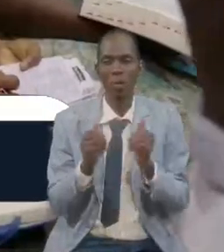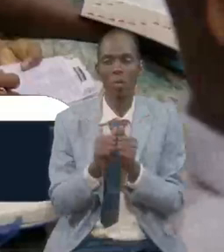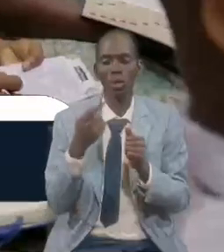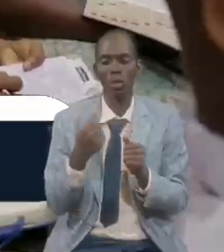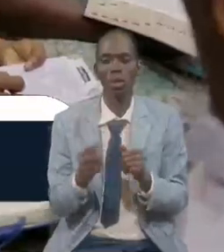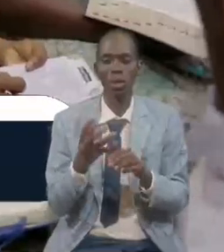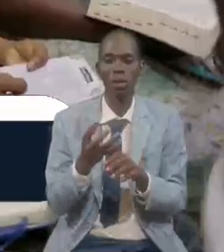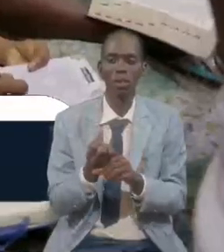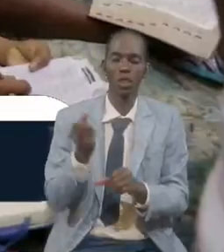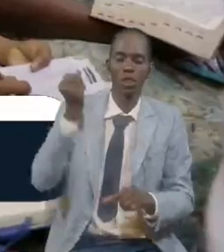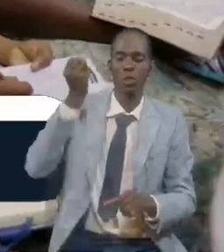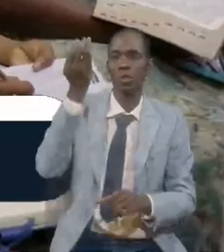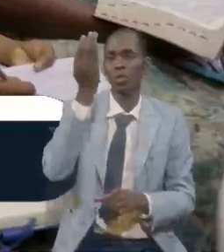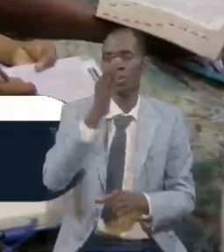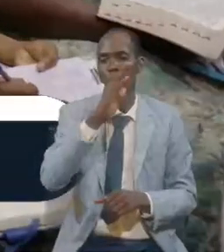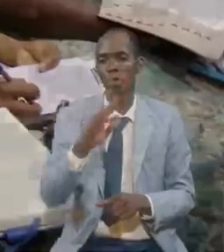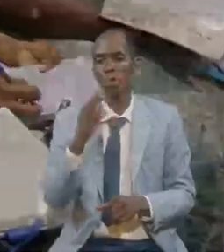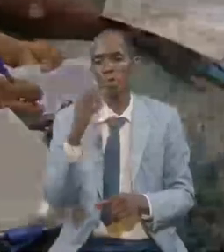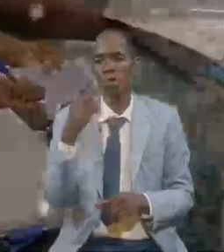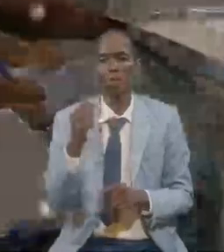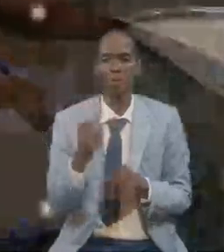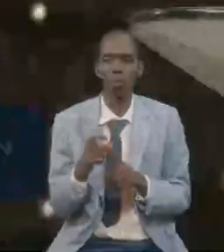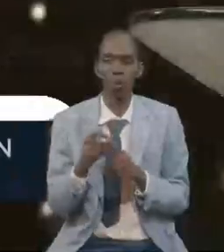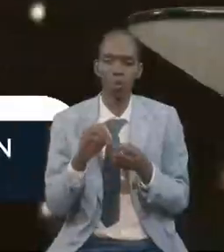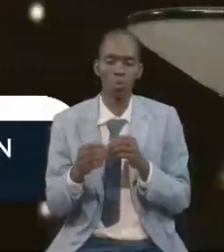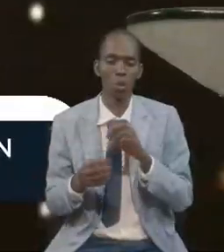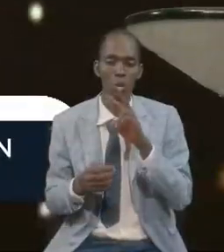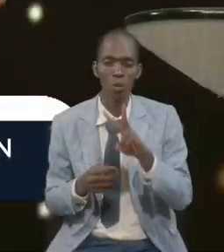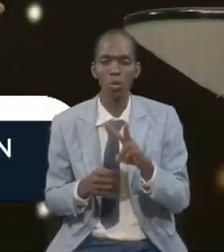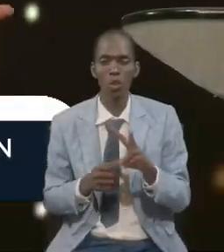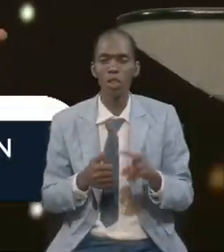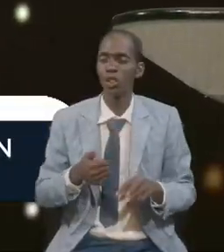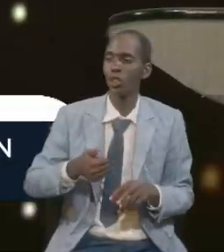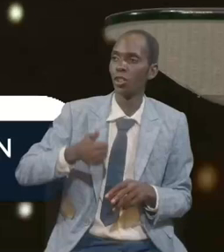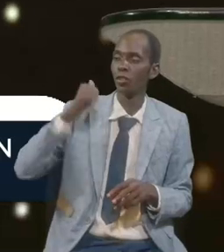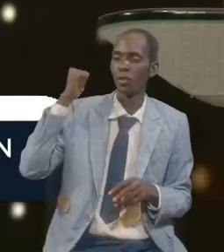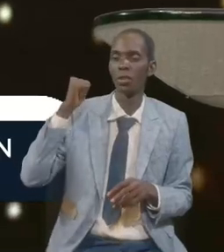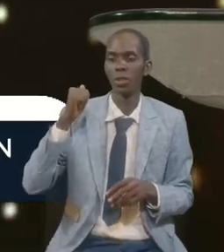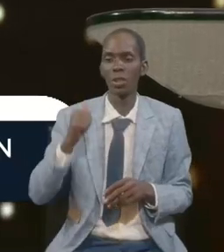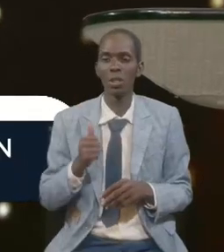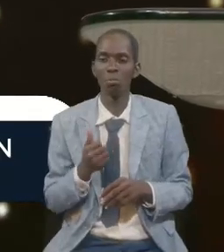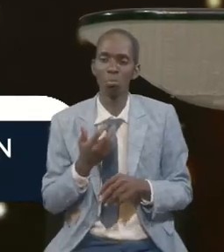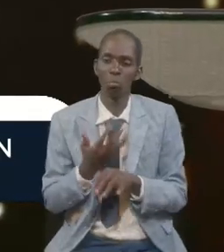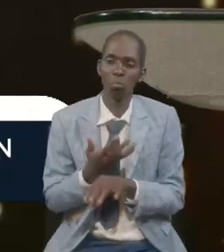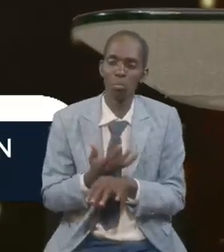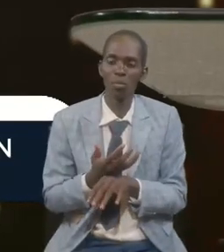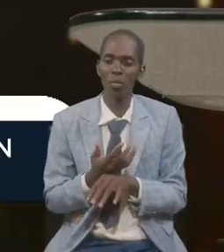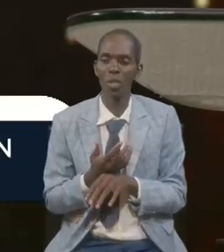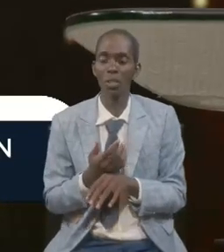avec l'épée de la parole. 2, refuser les tentations